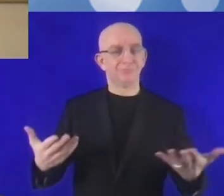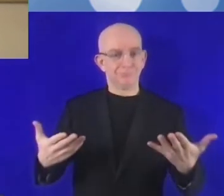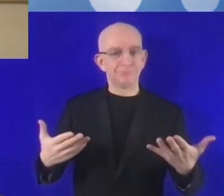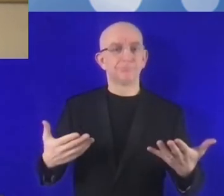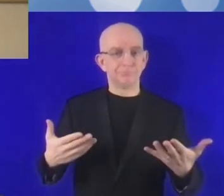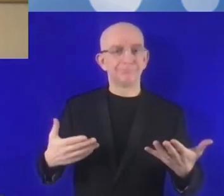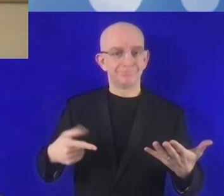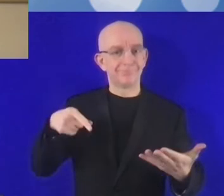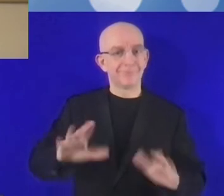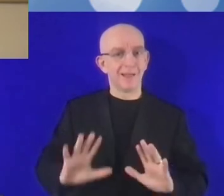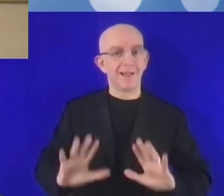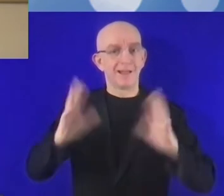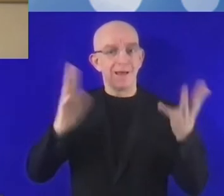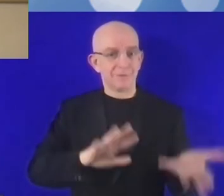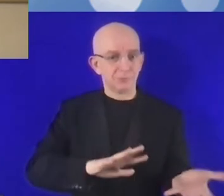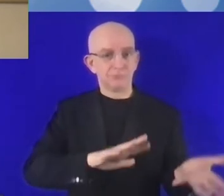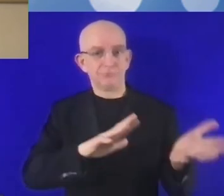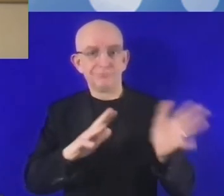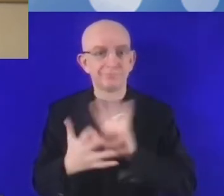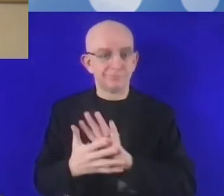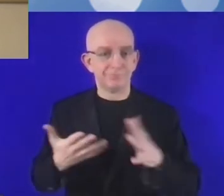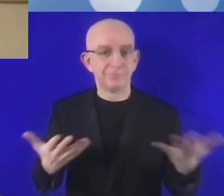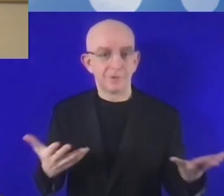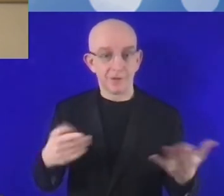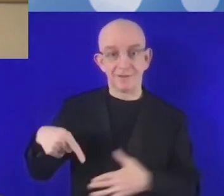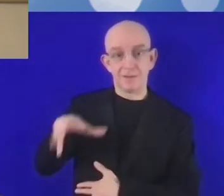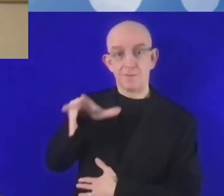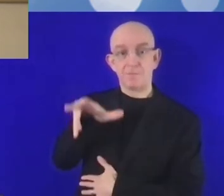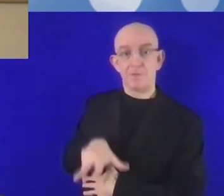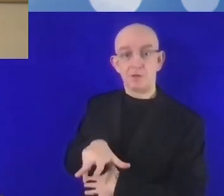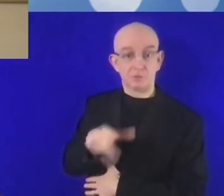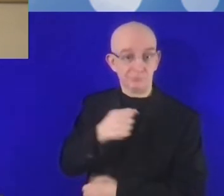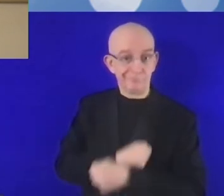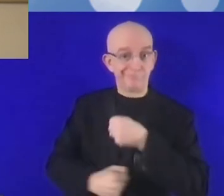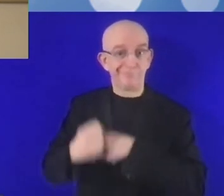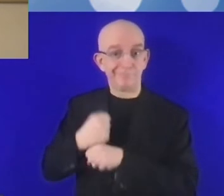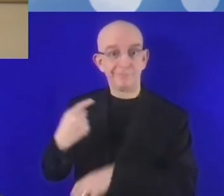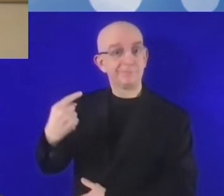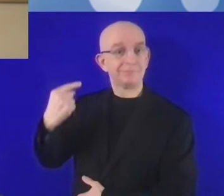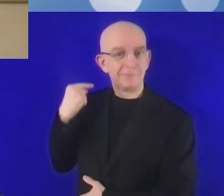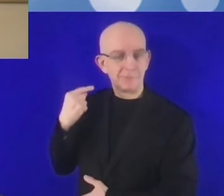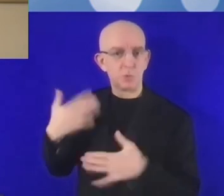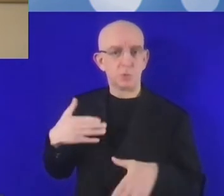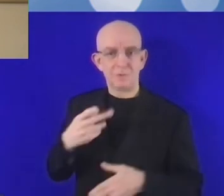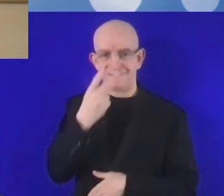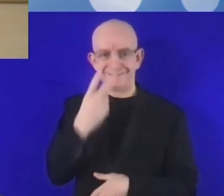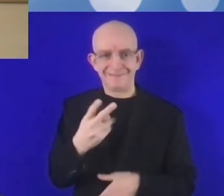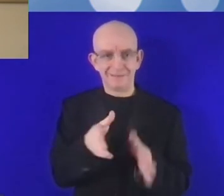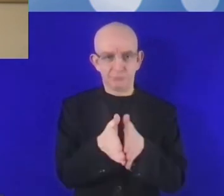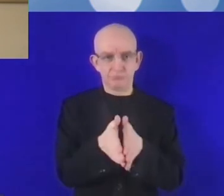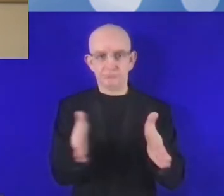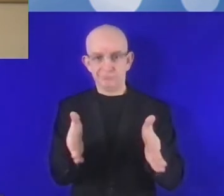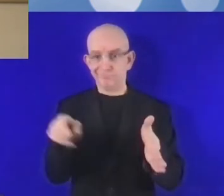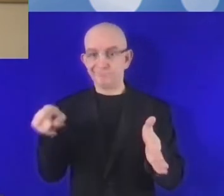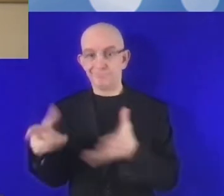hommes. Cet impact se faisait remarquer déjà en mars de l'année passée. Nous avons remarqué